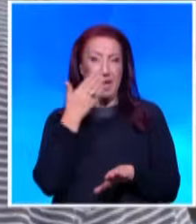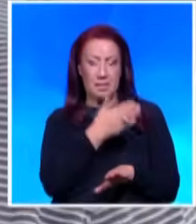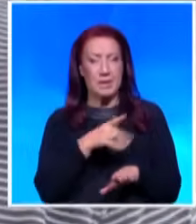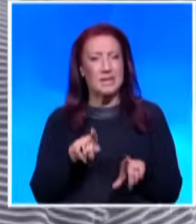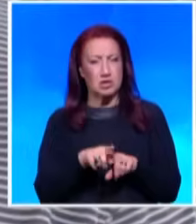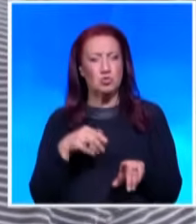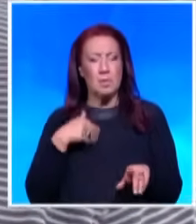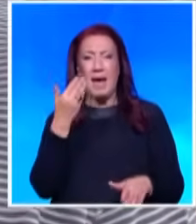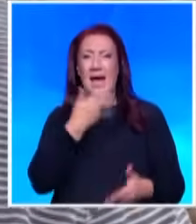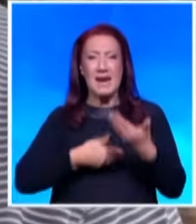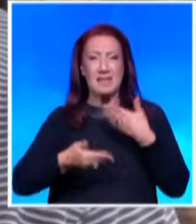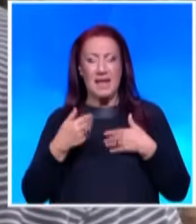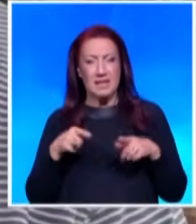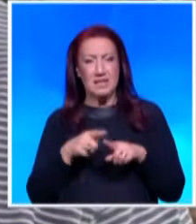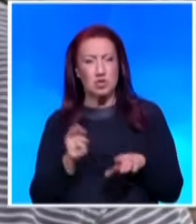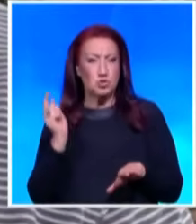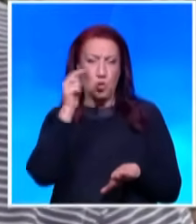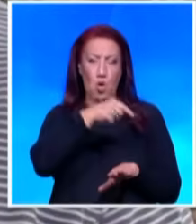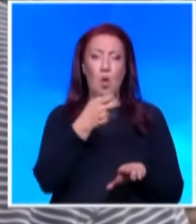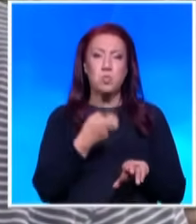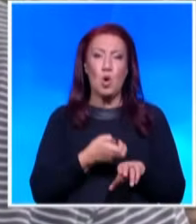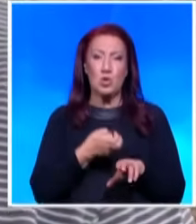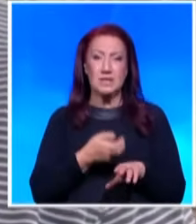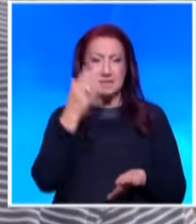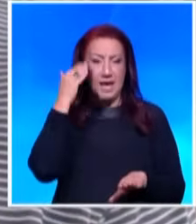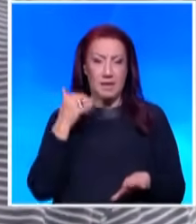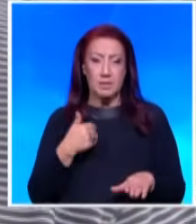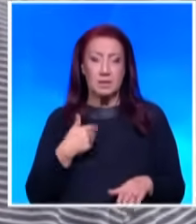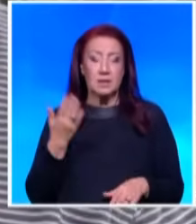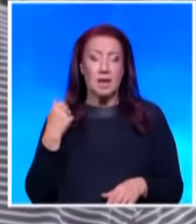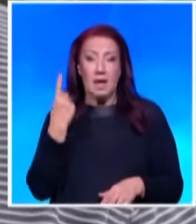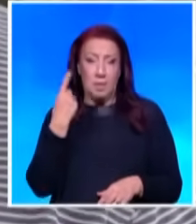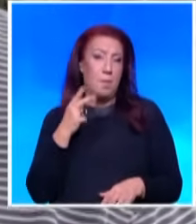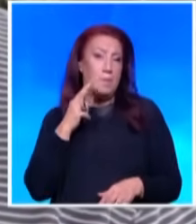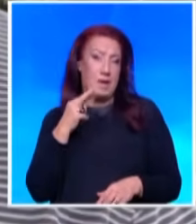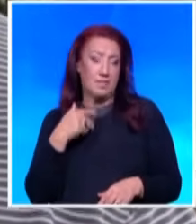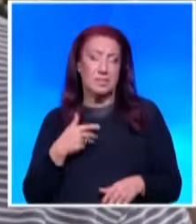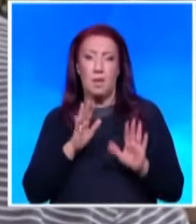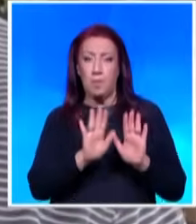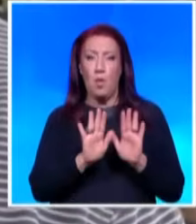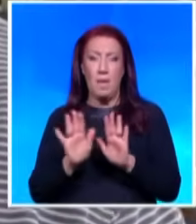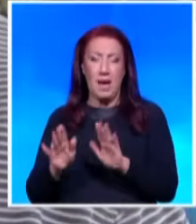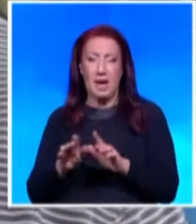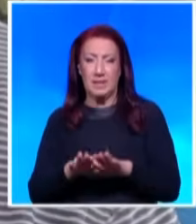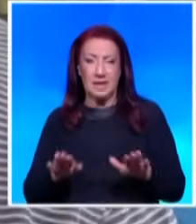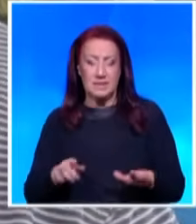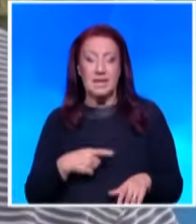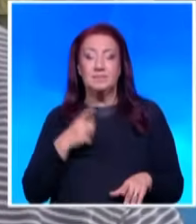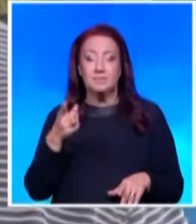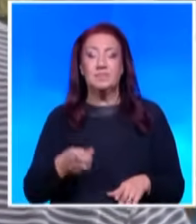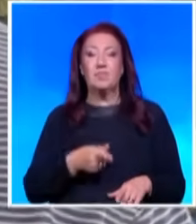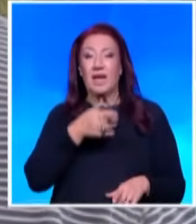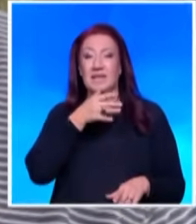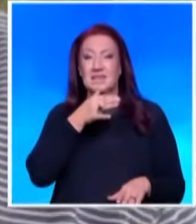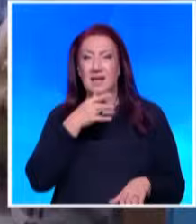болници. Тук съм с моя брат. Той помагаше на деца при една бомбардировка и израелска ракета откъсна крака